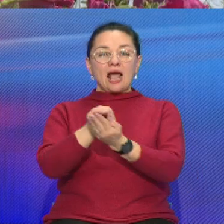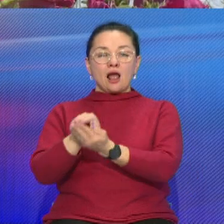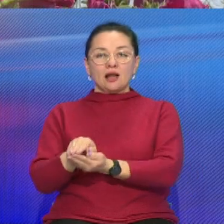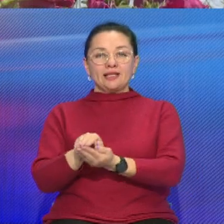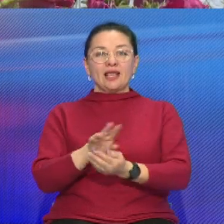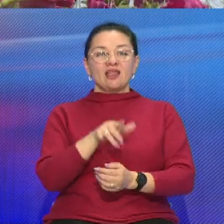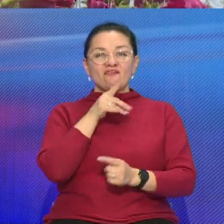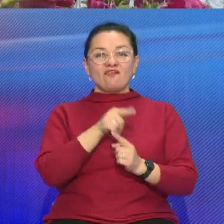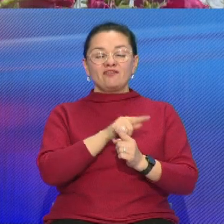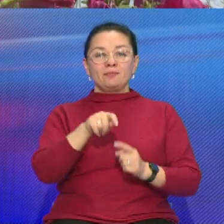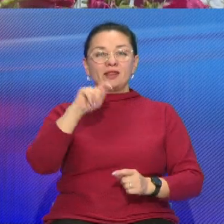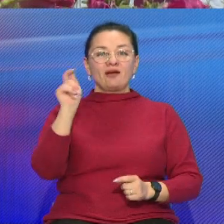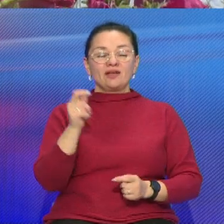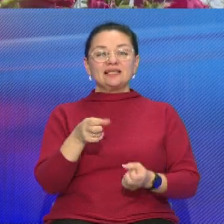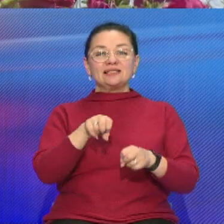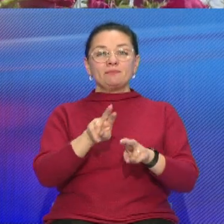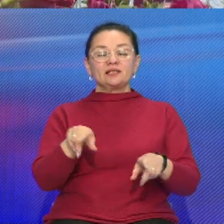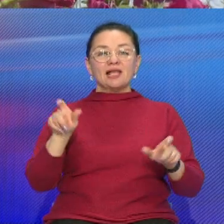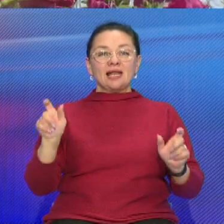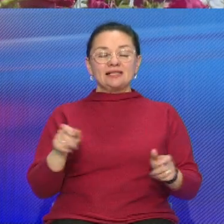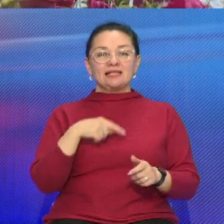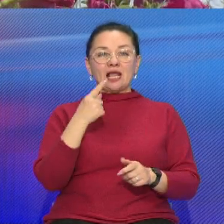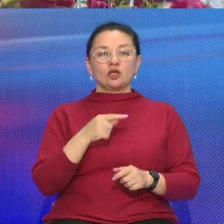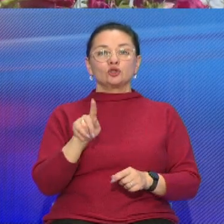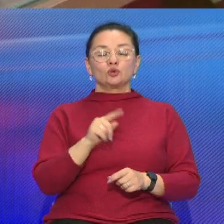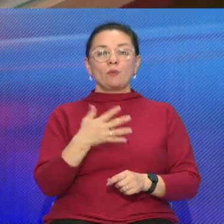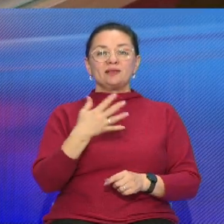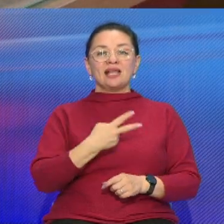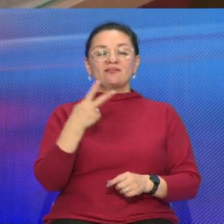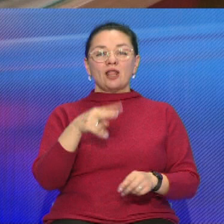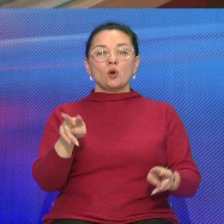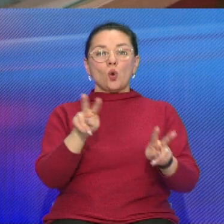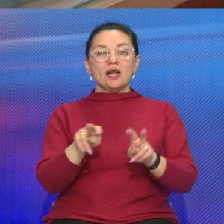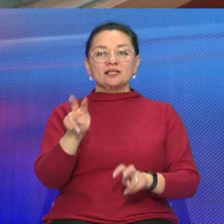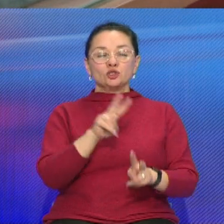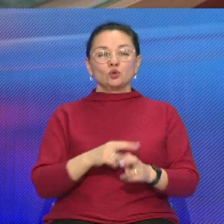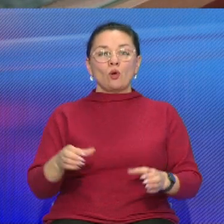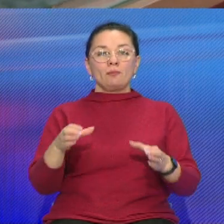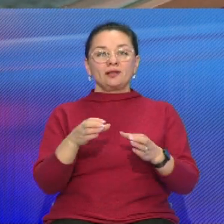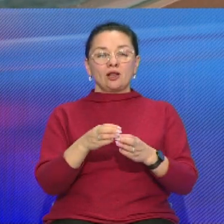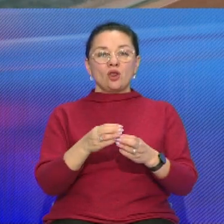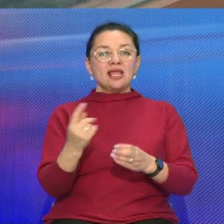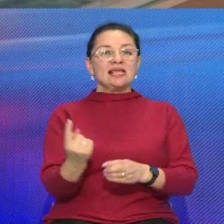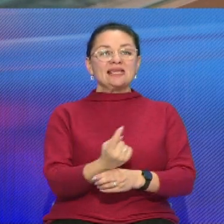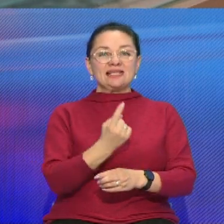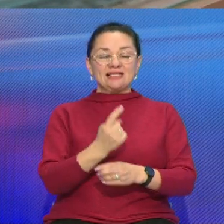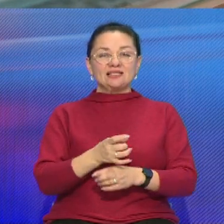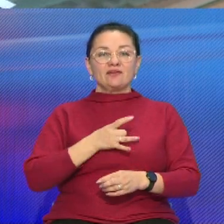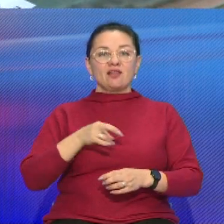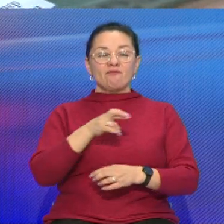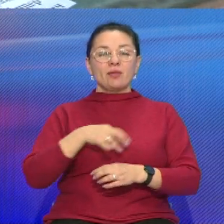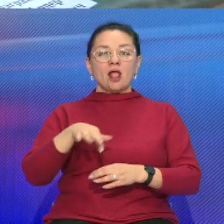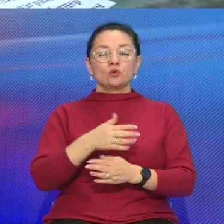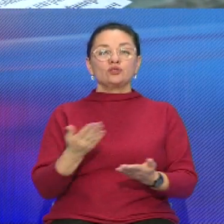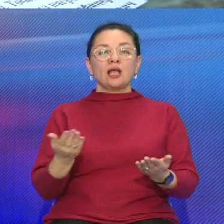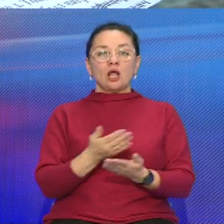ахвяр войны. Специалисты сподеются, что 52-й пошуковый батальон – единое подразделение в республике, которое занимается пошуком